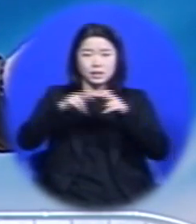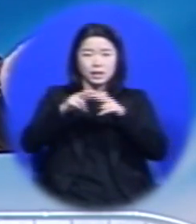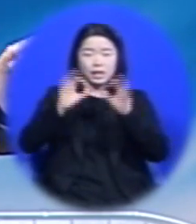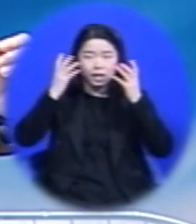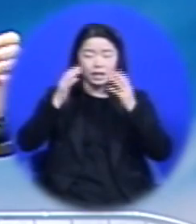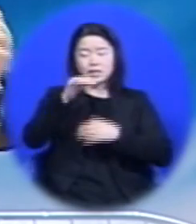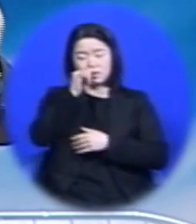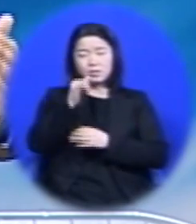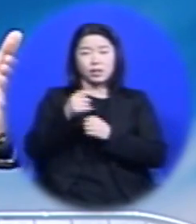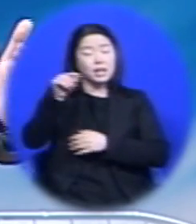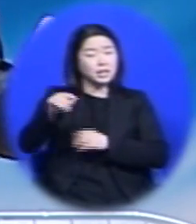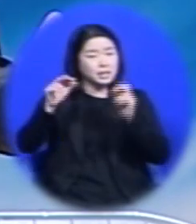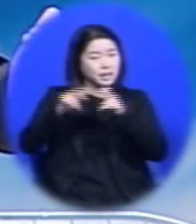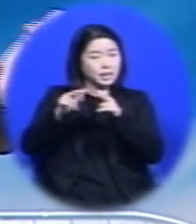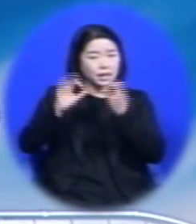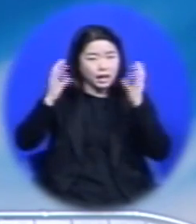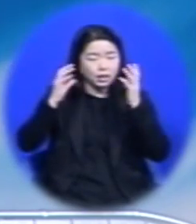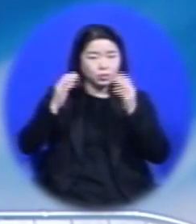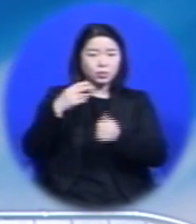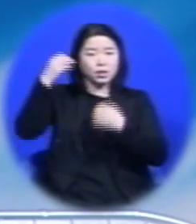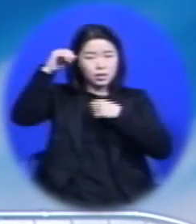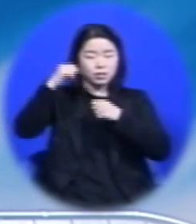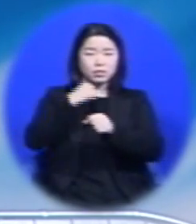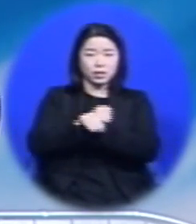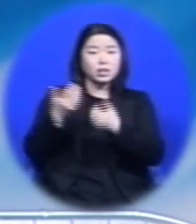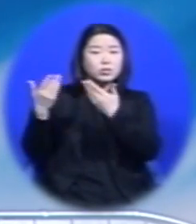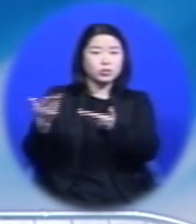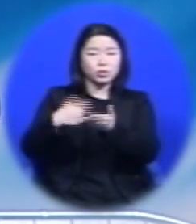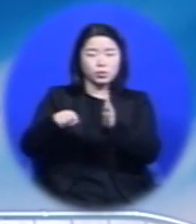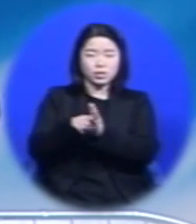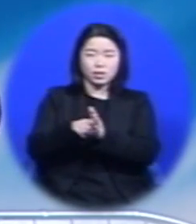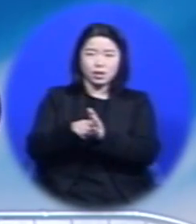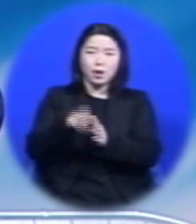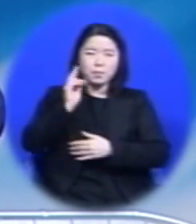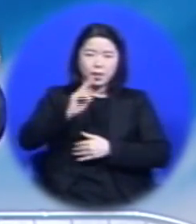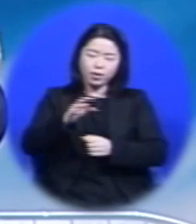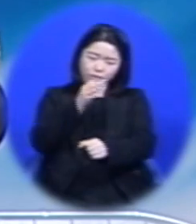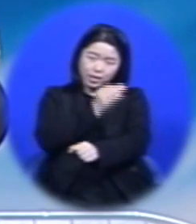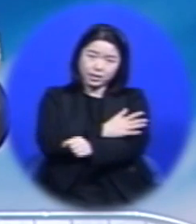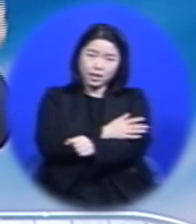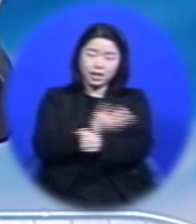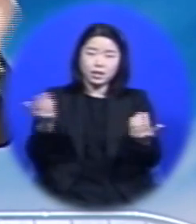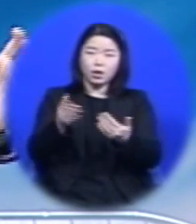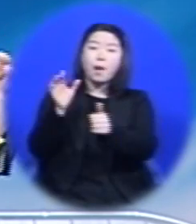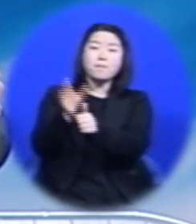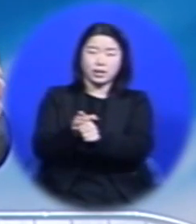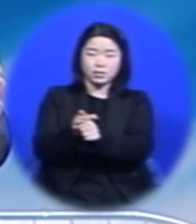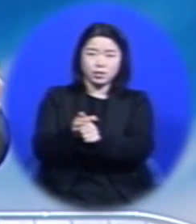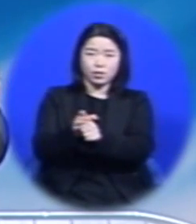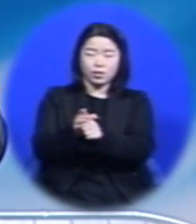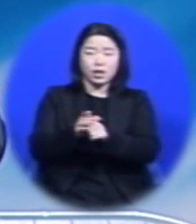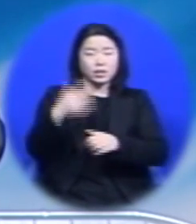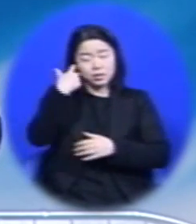있었습니다 근데이 아이도 연극을 할 수 있게 해주려고 아주 간단한 배역 하나를 맡긴 거지요 여관